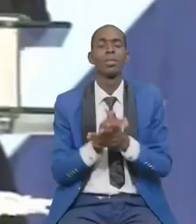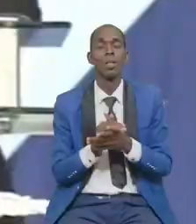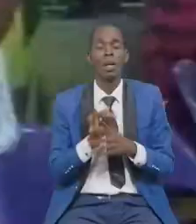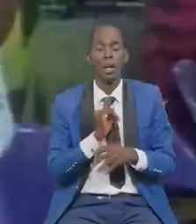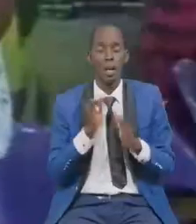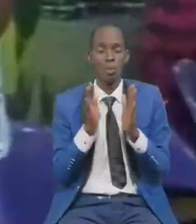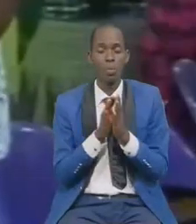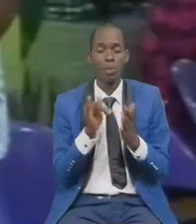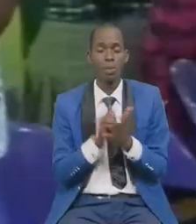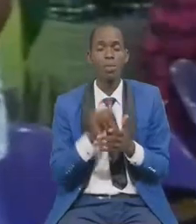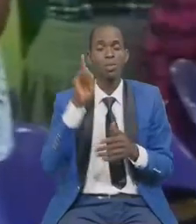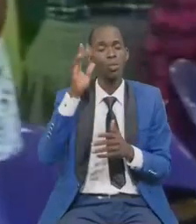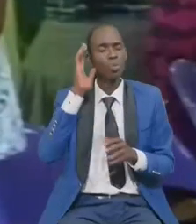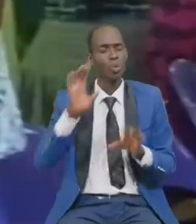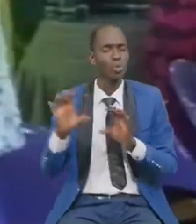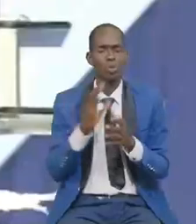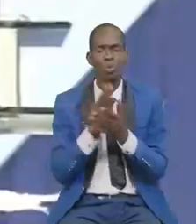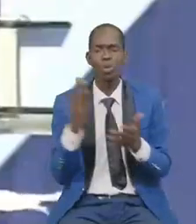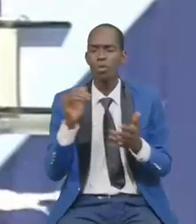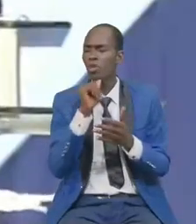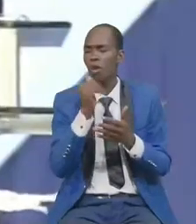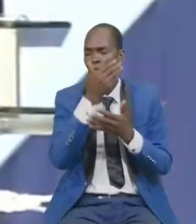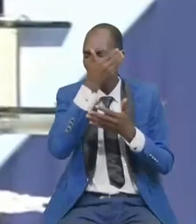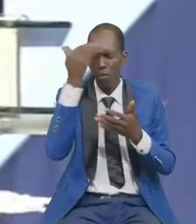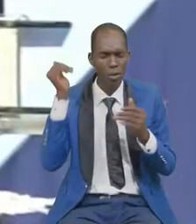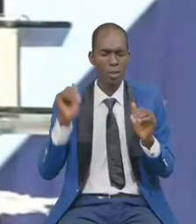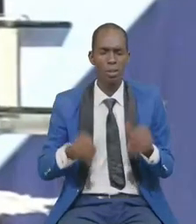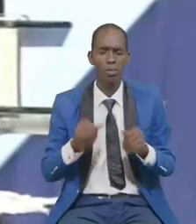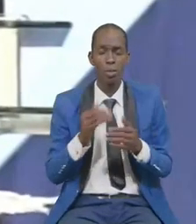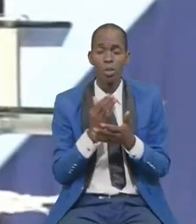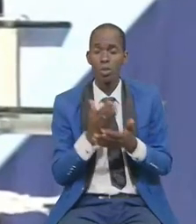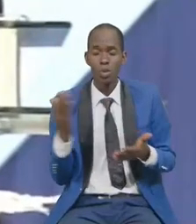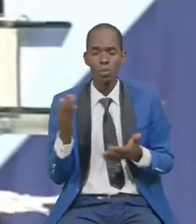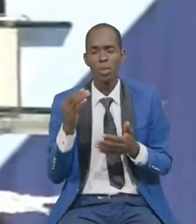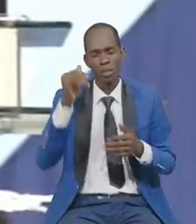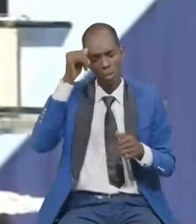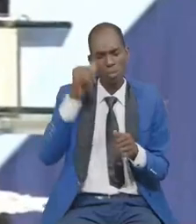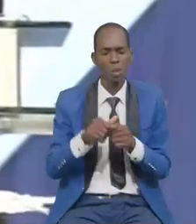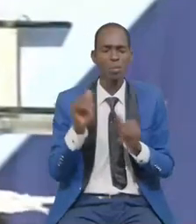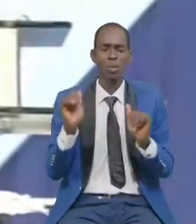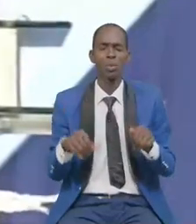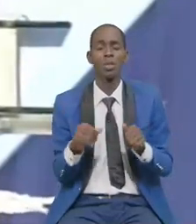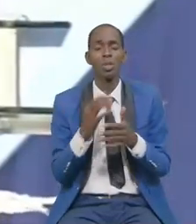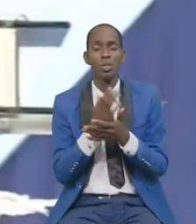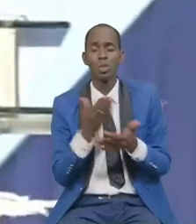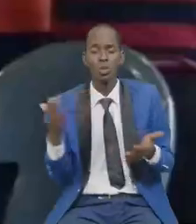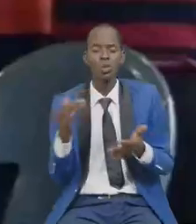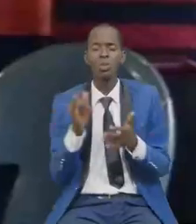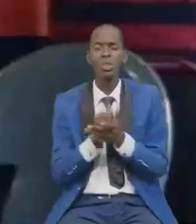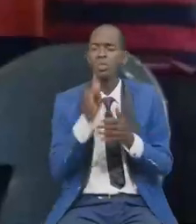Je prie que tu fasses quelque chose d'inoubliable. Quelque chose de remarquable. Quelque chose de